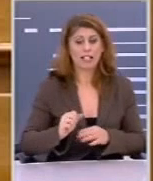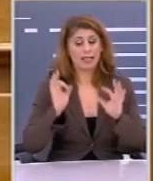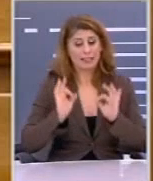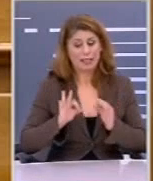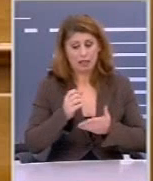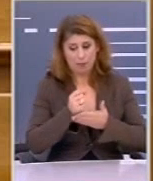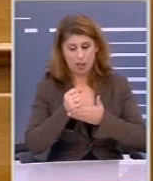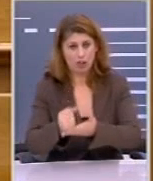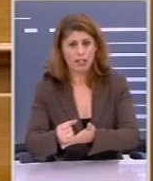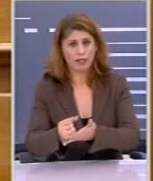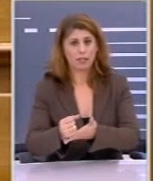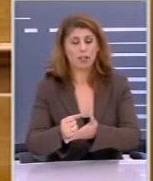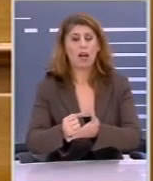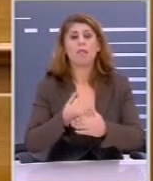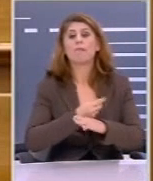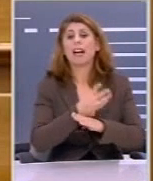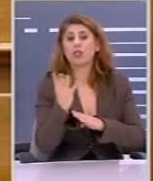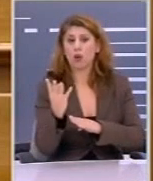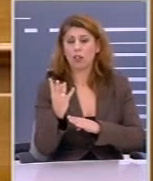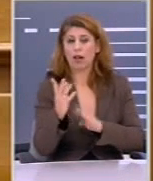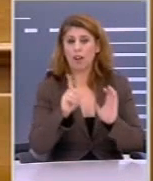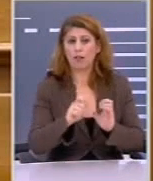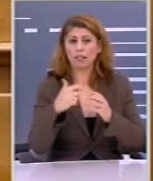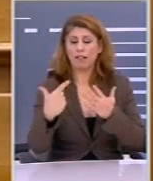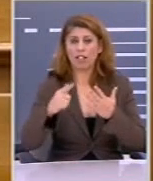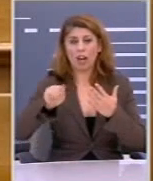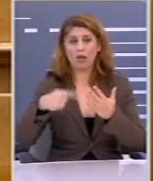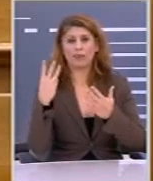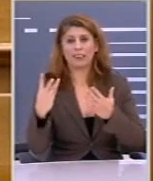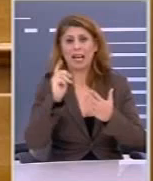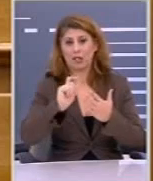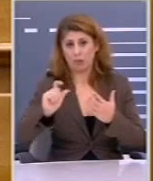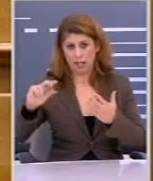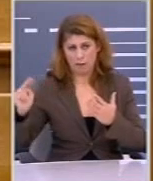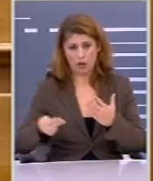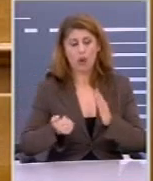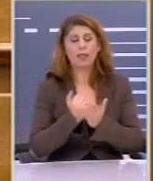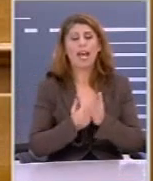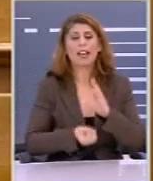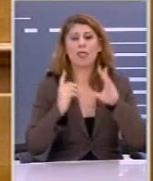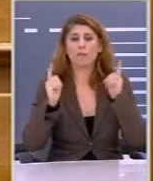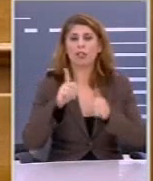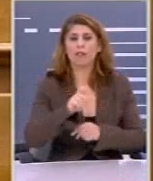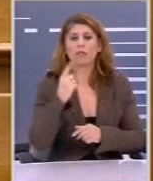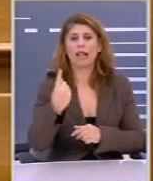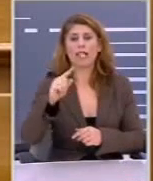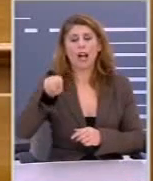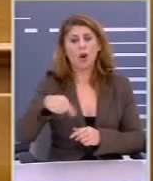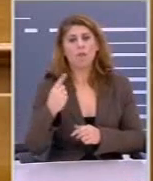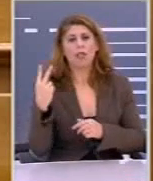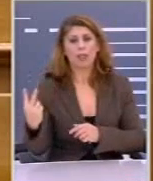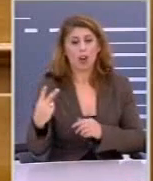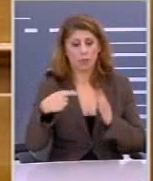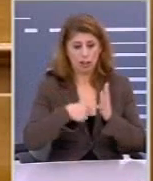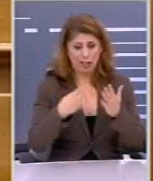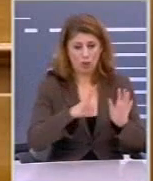τακτικές επιχορηγήσεις το Πανελλήνιο Σοσιαλιστικό Κίνημα 77,3 εκατομμύρια ευρώ και η Νέα Δημοκρατία 71,2.